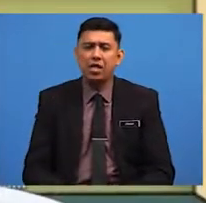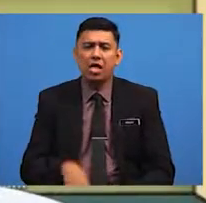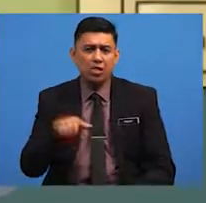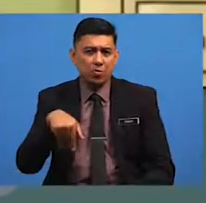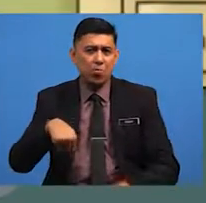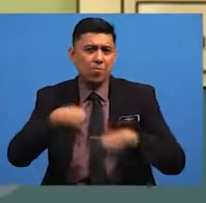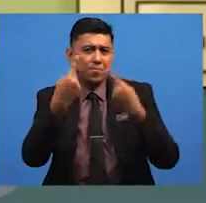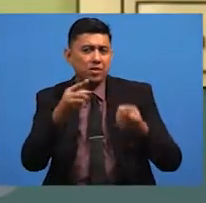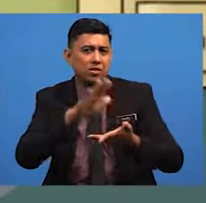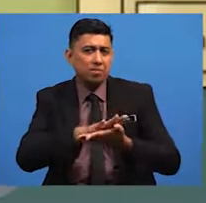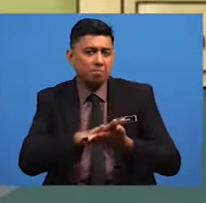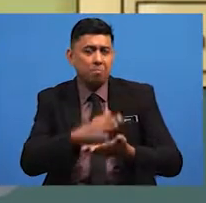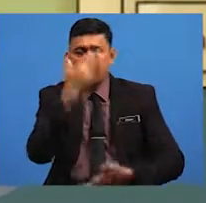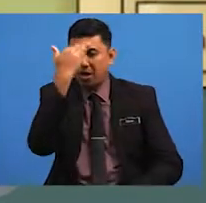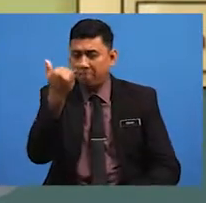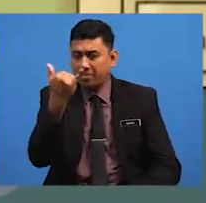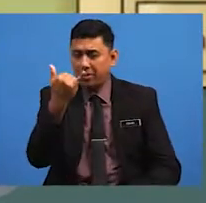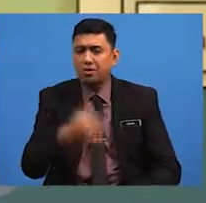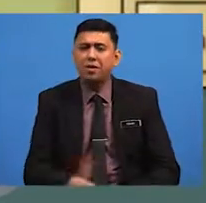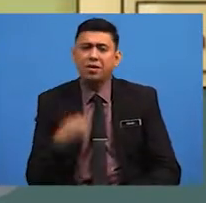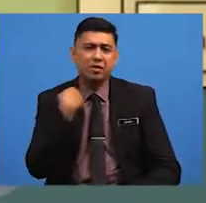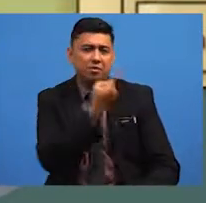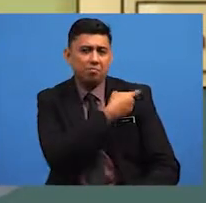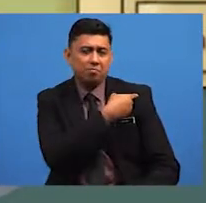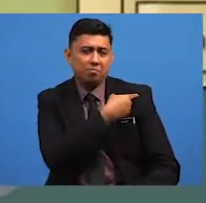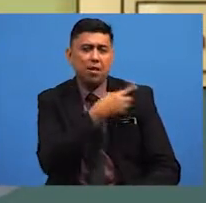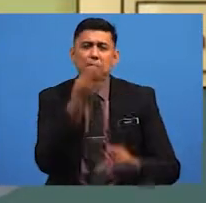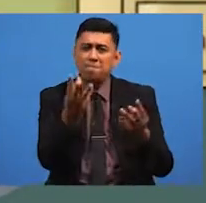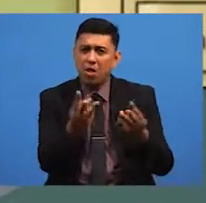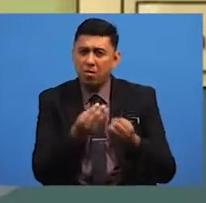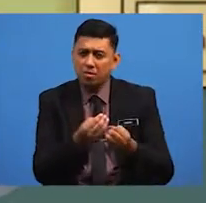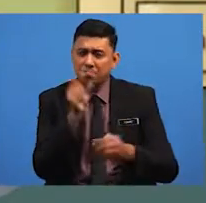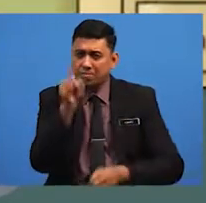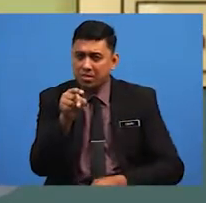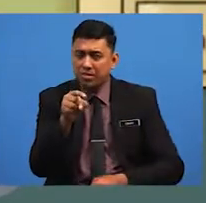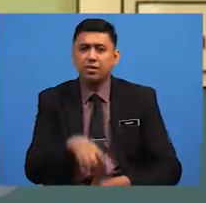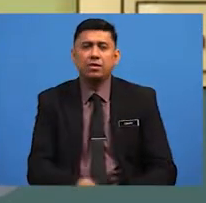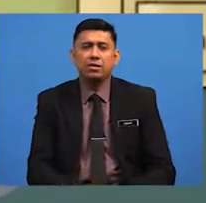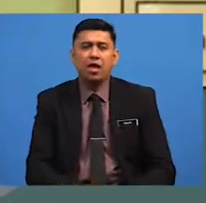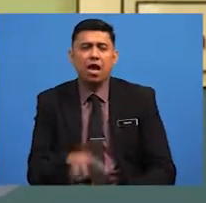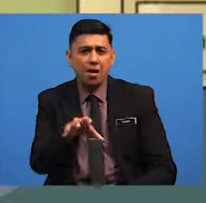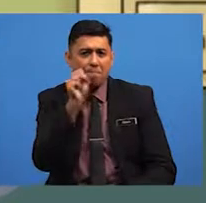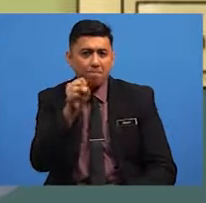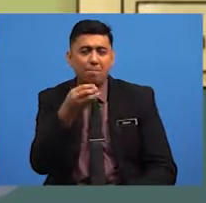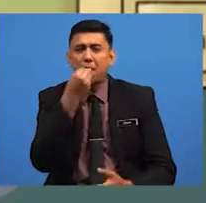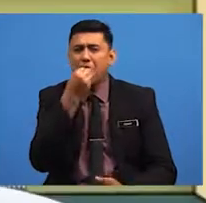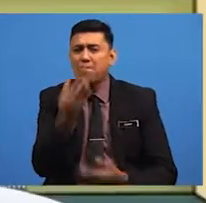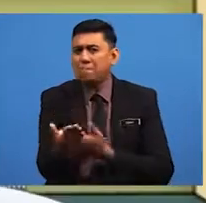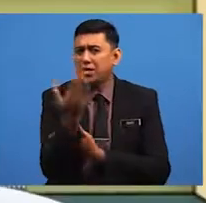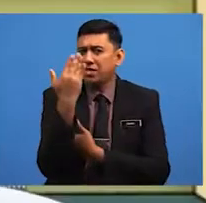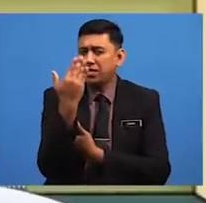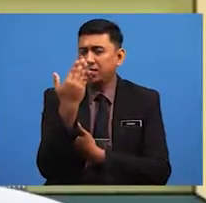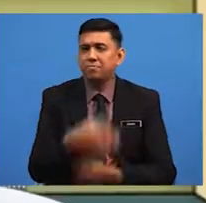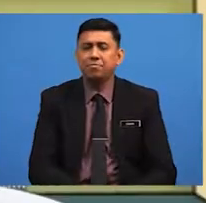sekolah menghapuskan cute dihendaki mengambil sarapan pada waktu pagi